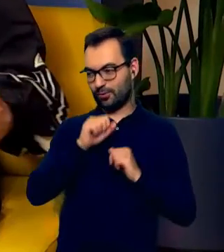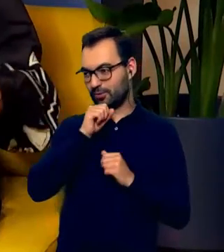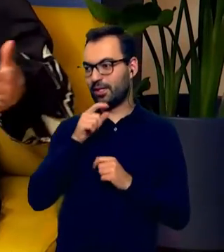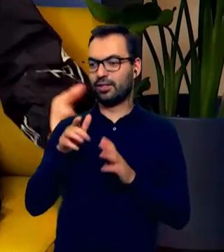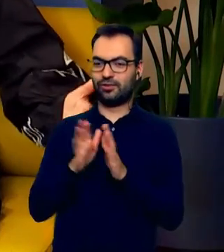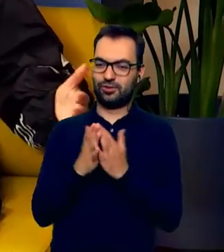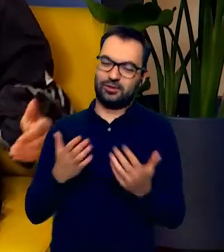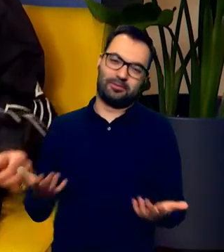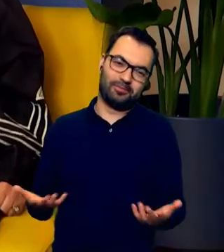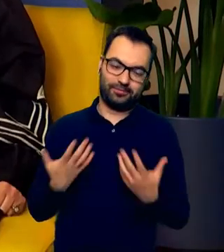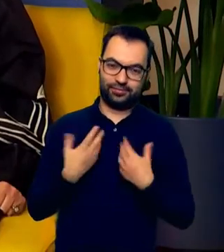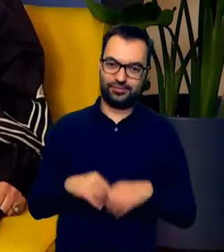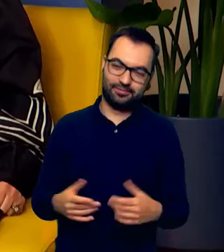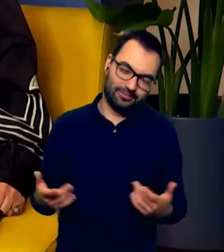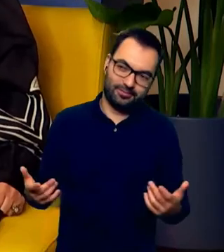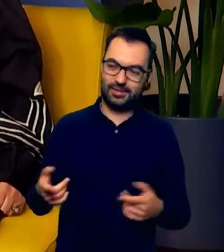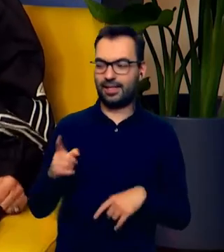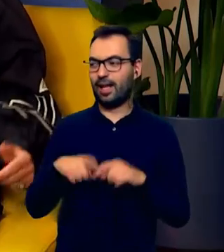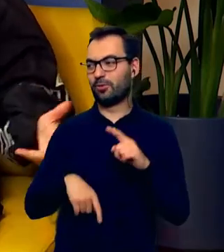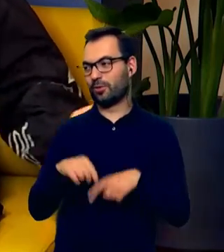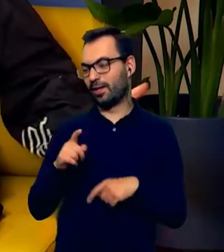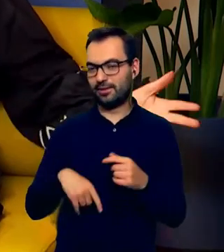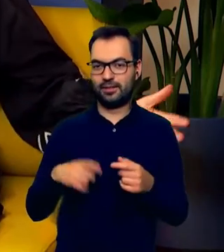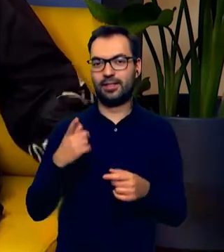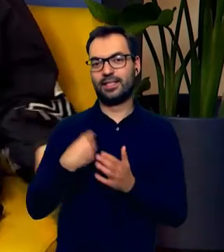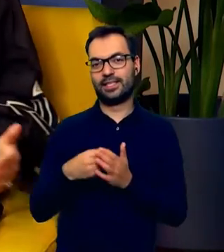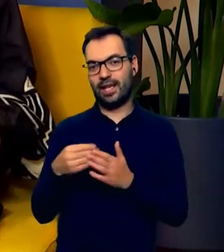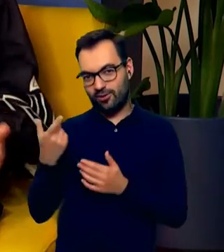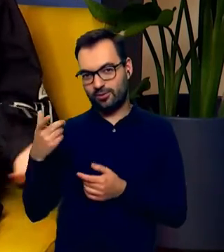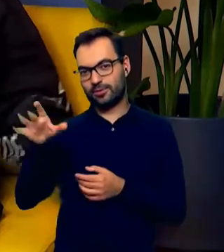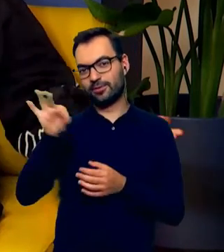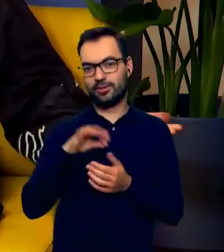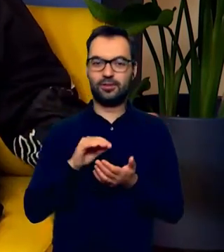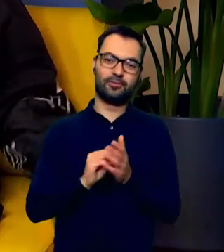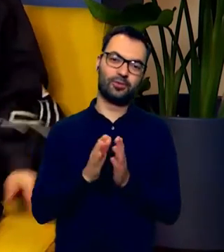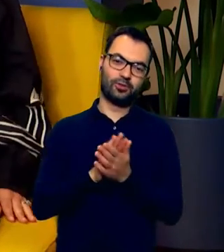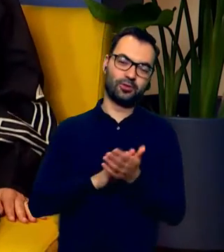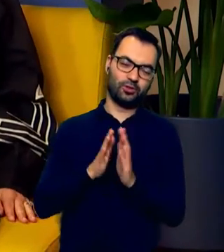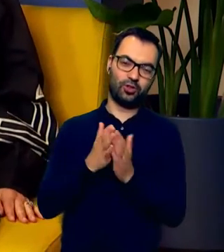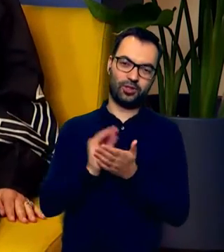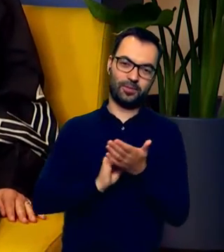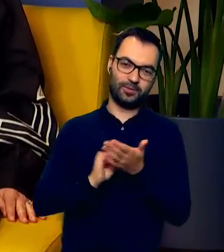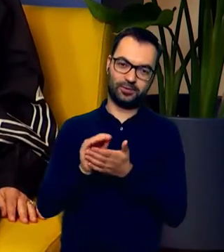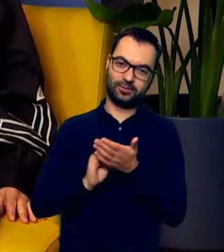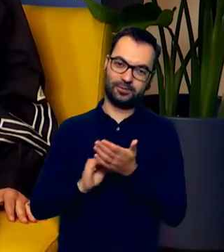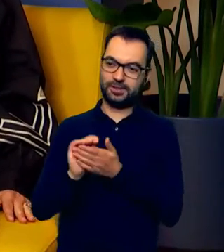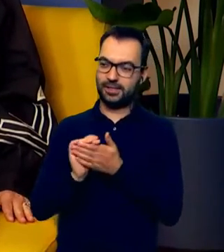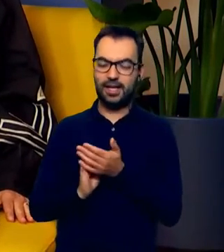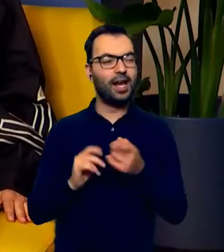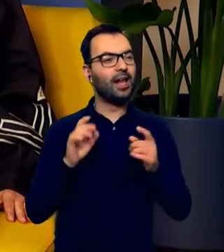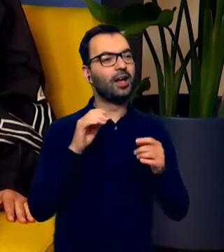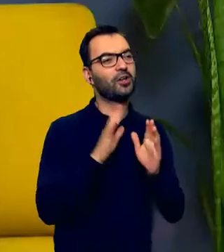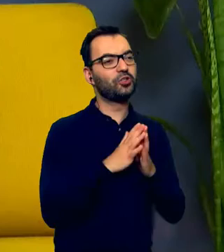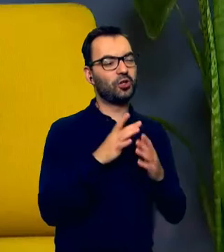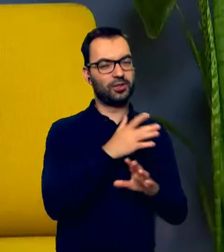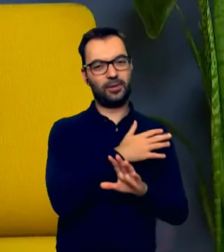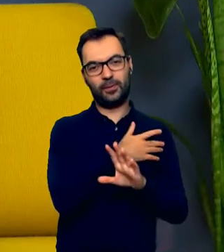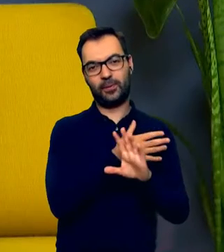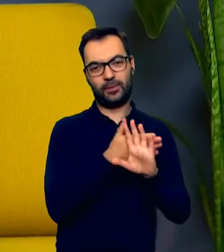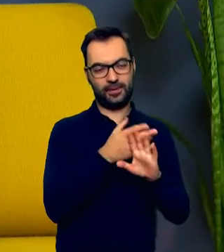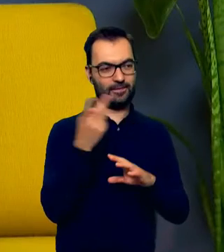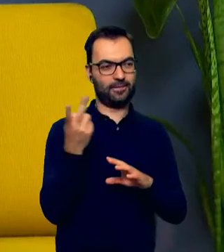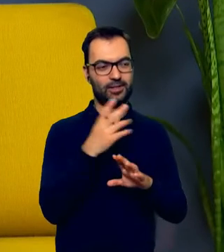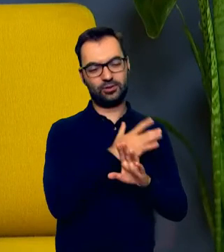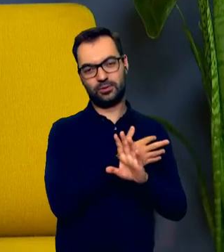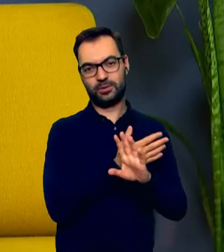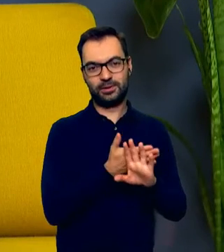a ta książka to po prostu, wiesz, no, naturalna rzecz. Idziesz po zakupy, i piszesz książkę. Ale te książki, które do tej pory czytałam,